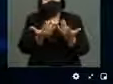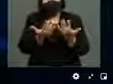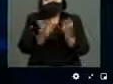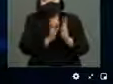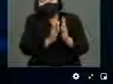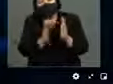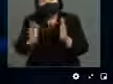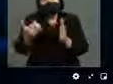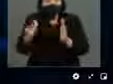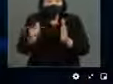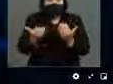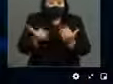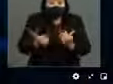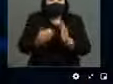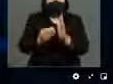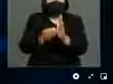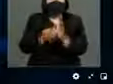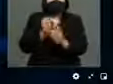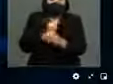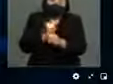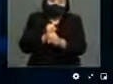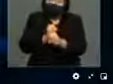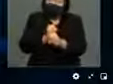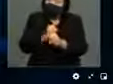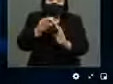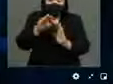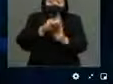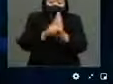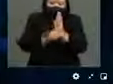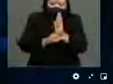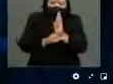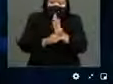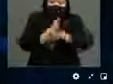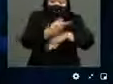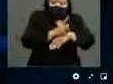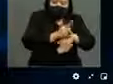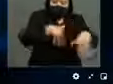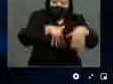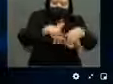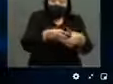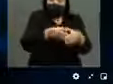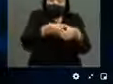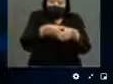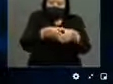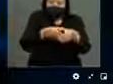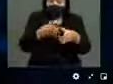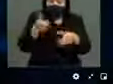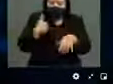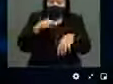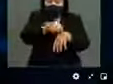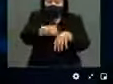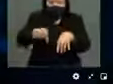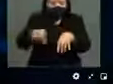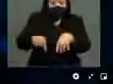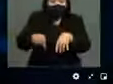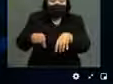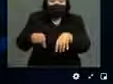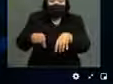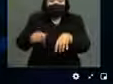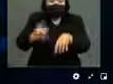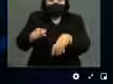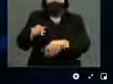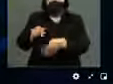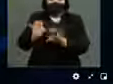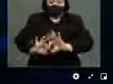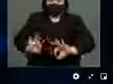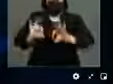ราะกรุงเทพมหานครมีระบบที่ซับซ้อนมากประธานชุมชนหรือชุมชนทั้งหลายที่อยู่ต่างๆตรงนี้ท่านเป็นบุค